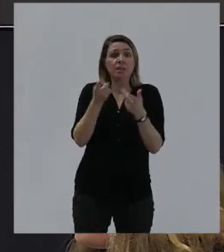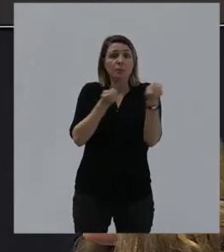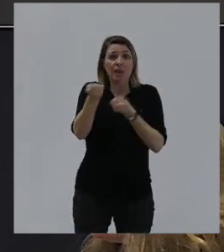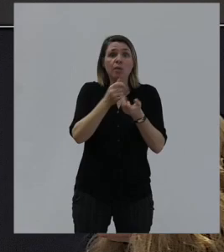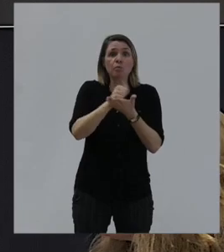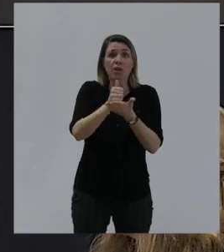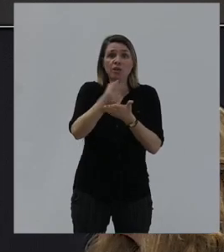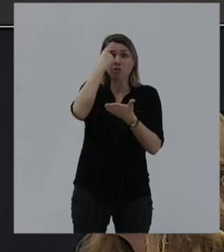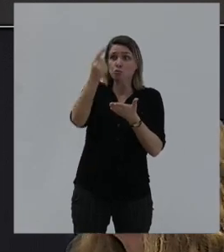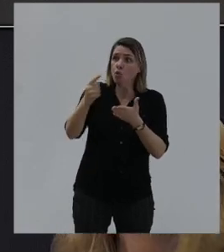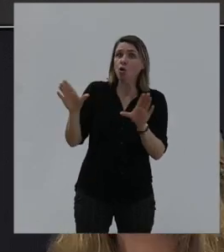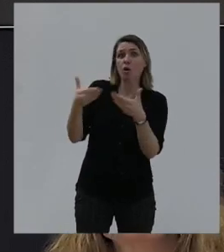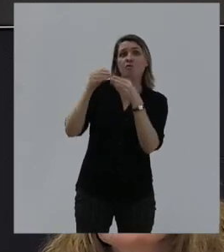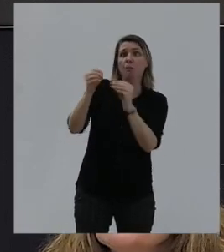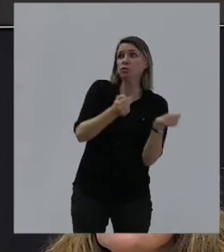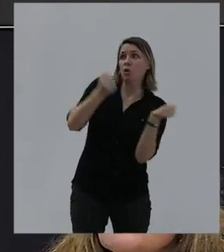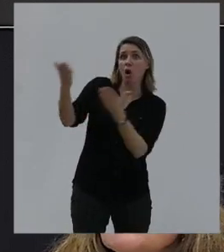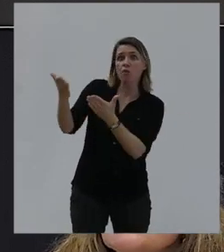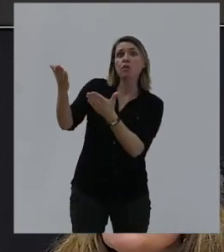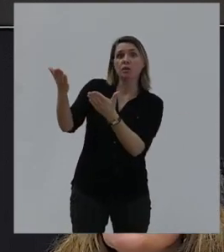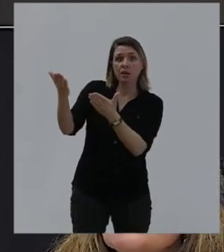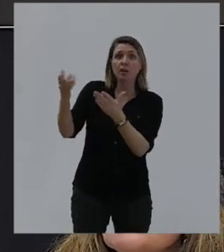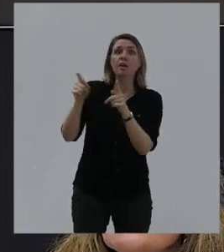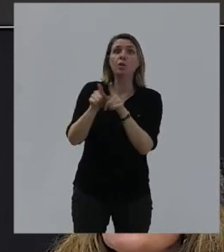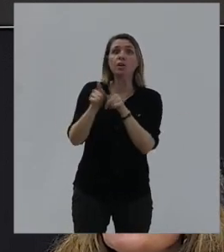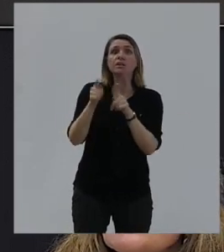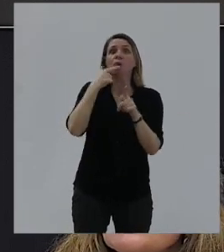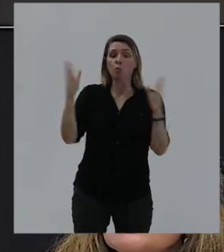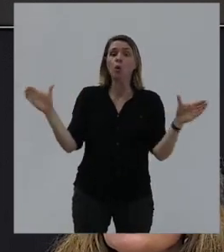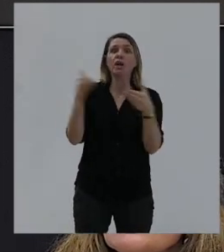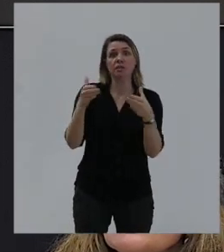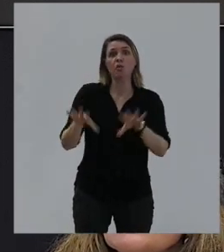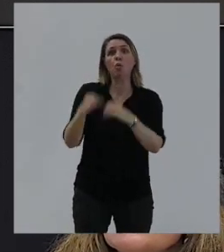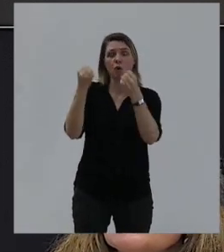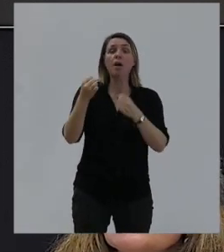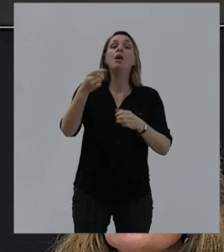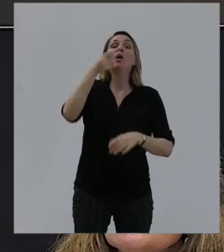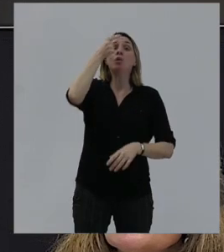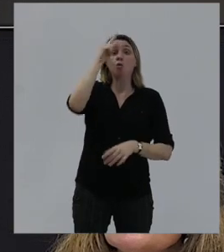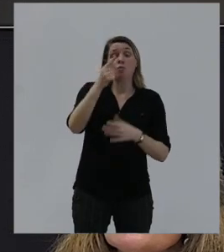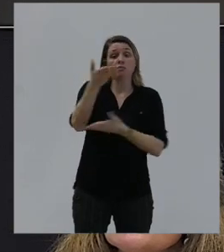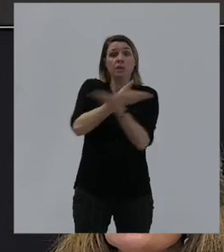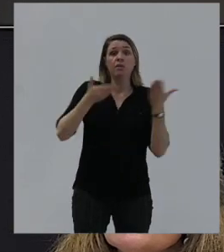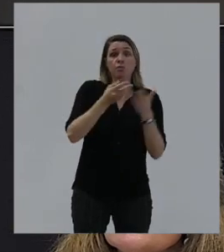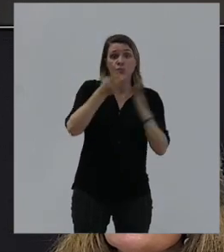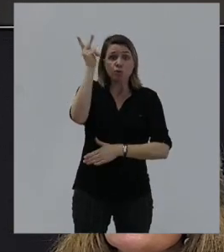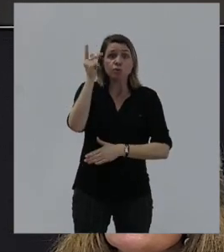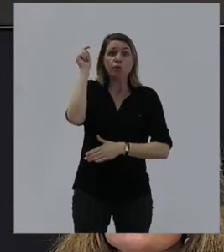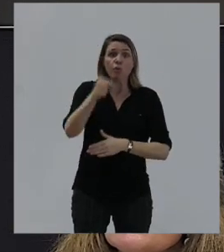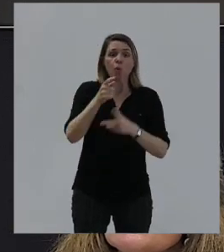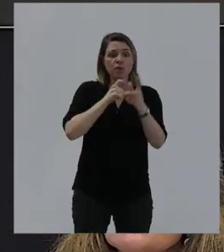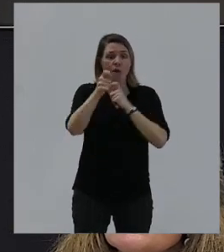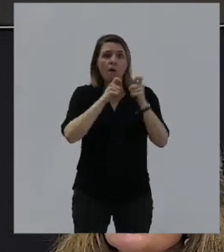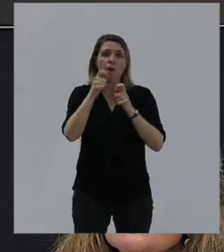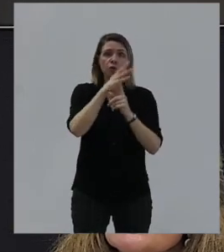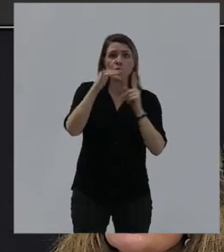éclairé de notre offre de formation, de nos campagnes d'emploi et de notre politique de l'emploi. Pour davantage de dialogue, nous prenons l'engagement d'intensifier le dialogue